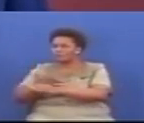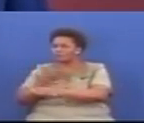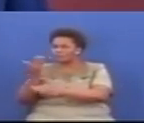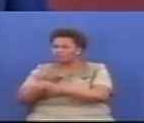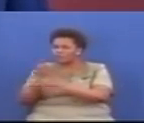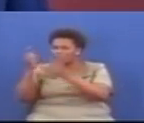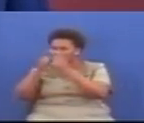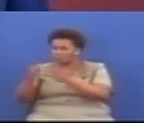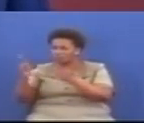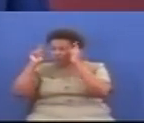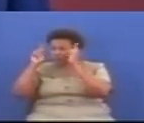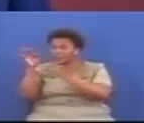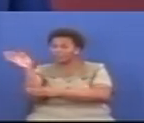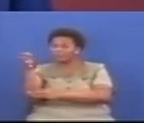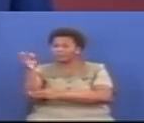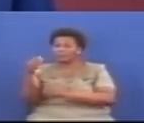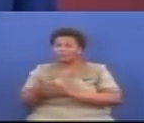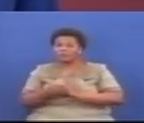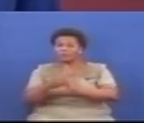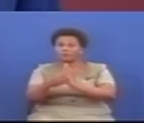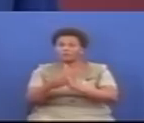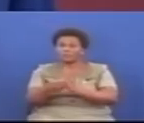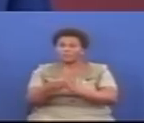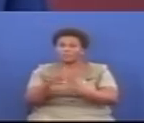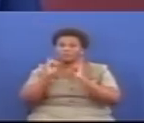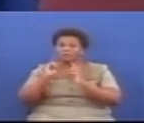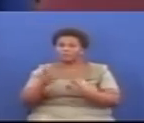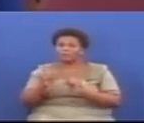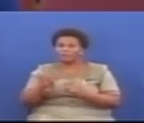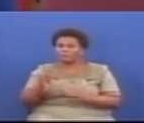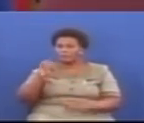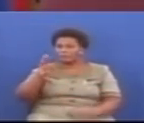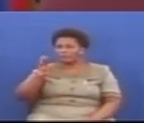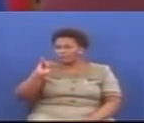kwa vitendo wakiongozwa na mwalimu Herdad Gichuhi.